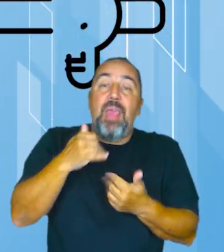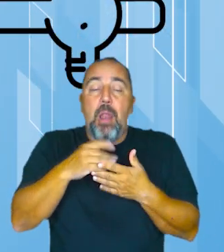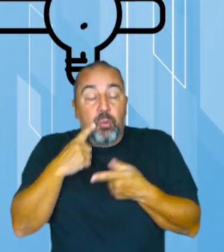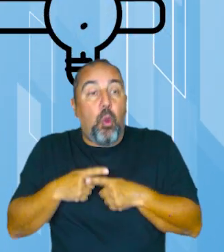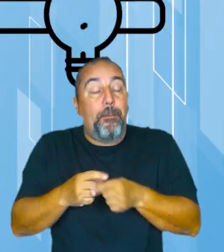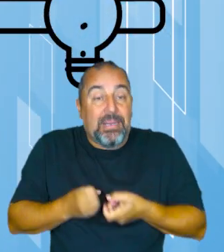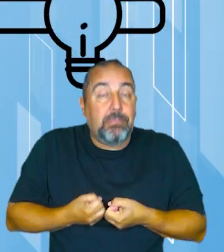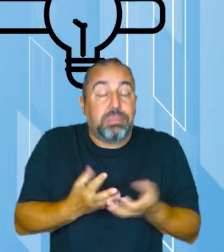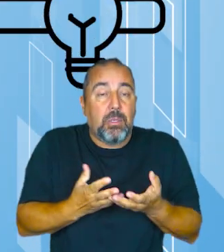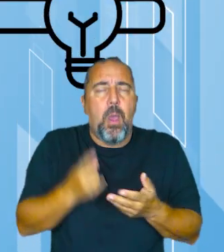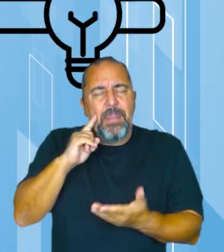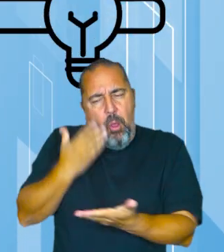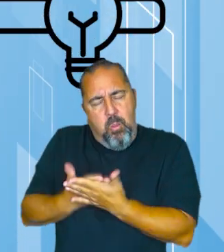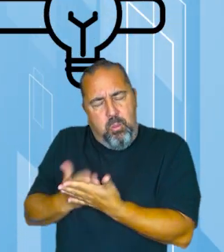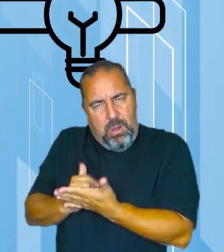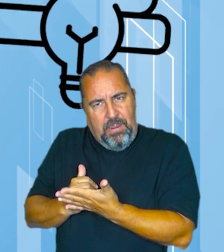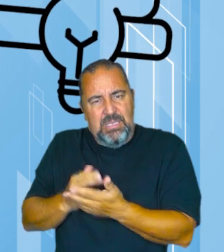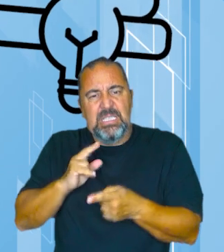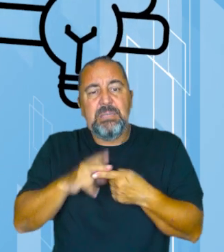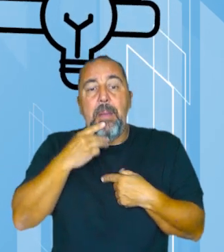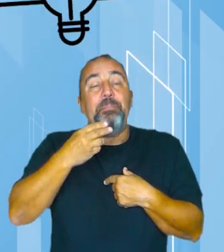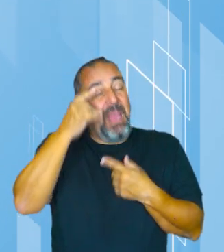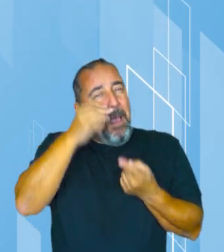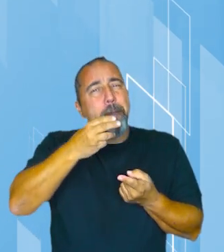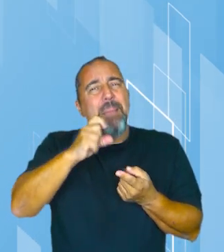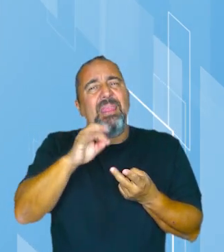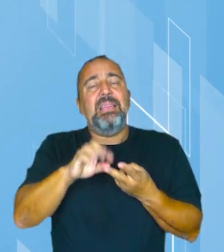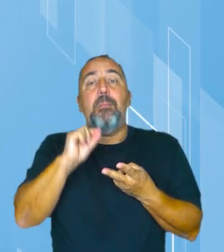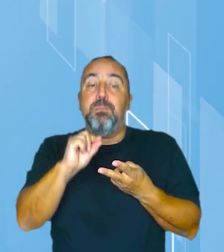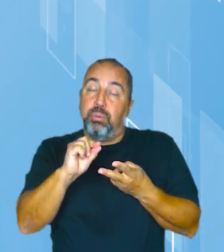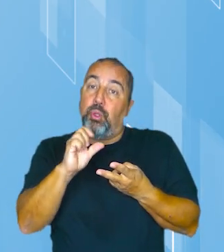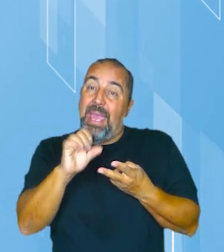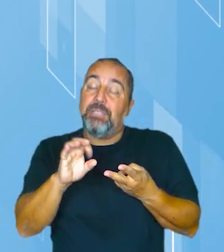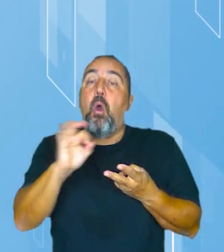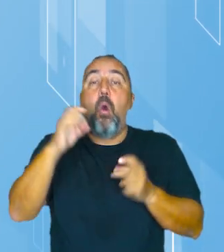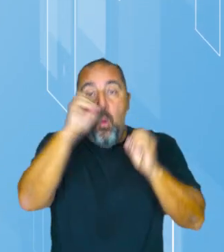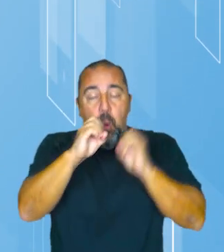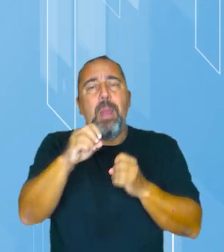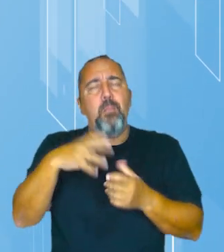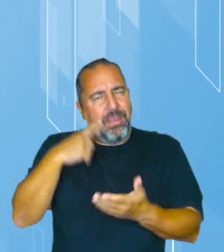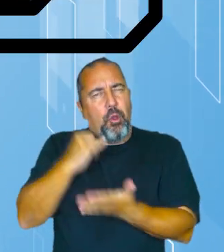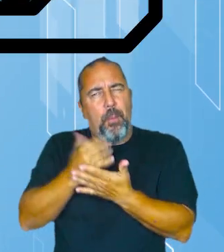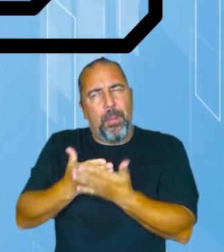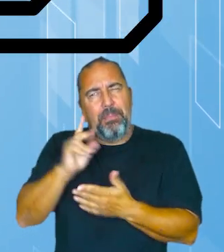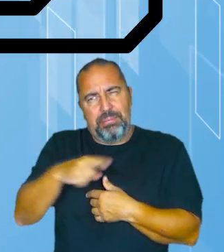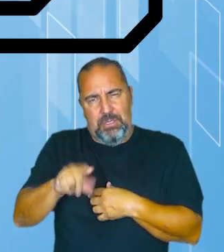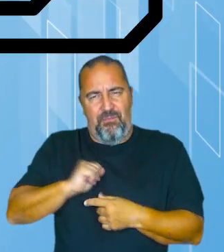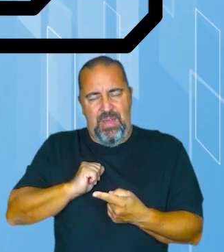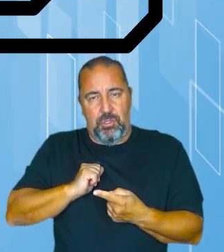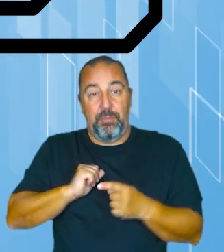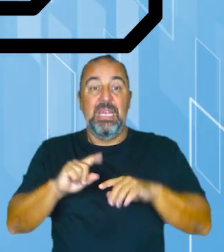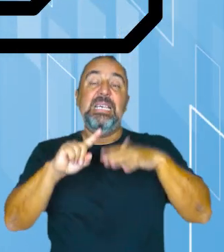egia dela edozein berri partekatu aurretik, maldita.es edo Google orrialdeak erabil ditzakezu.